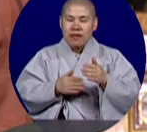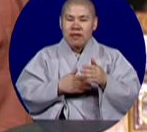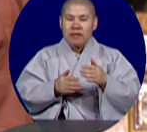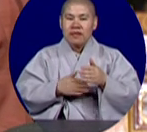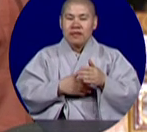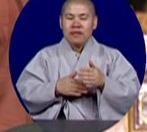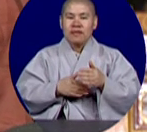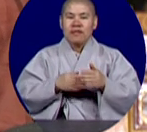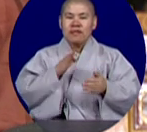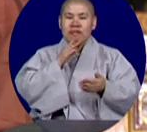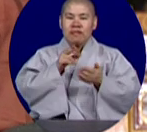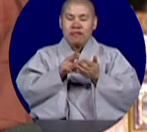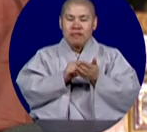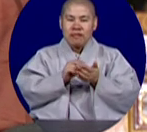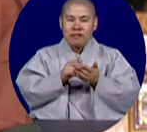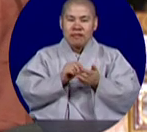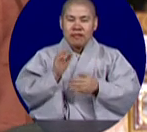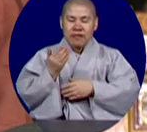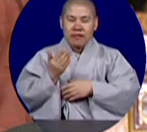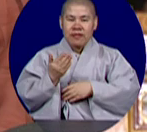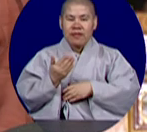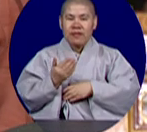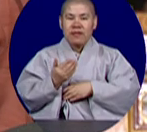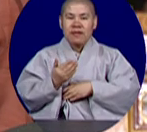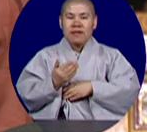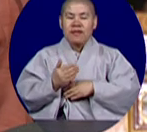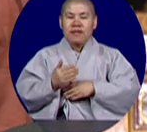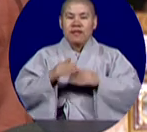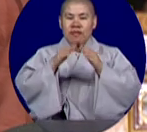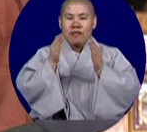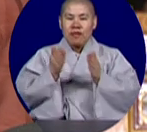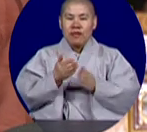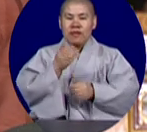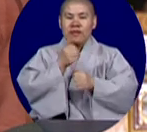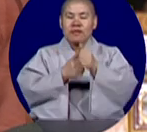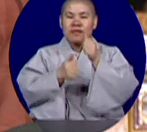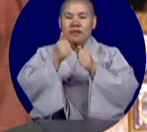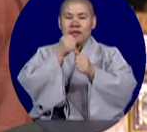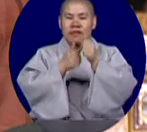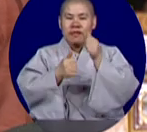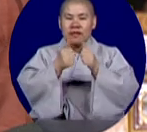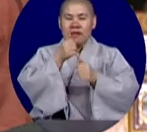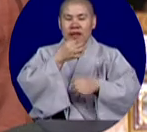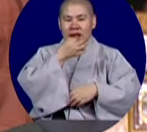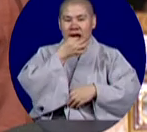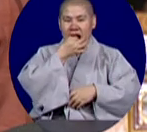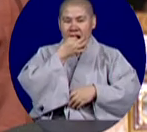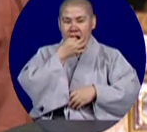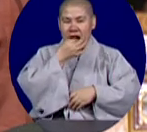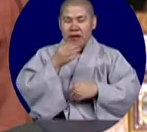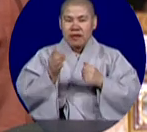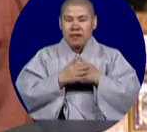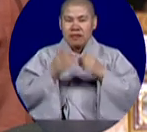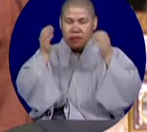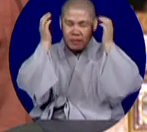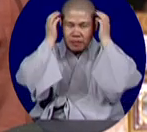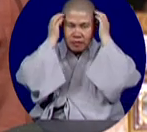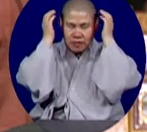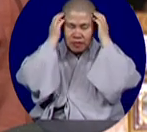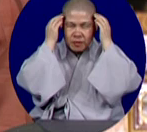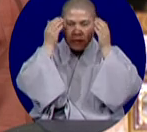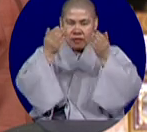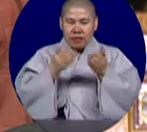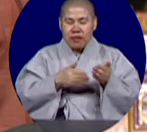이게 참 문제예요. 그래서 다 조상들이 욕망으로 고통받고 욕망으로 죽어간 것이